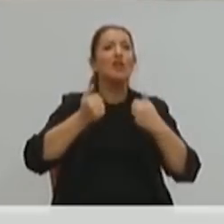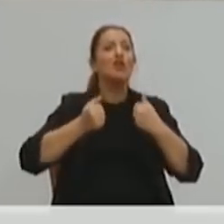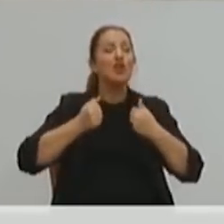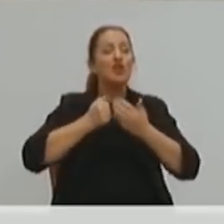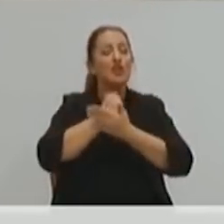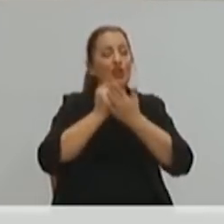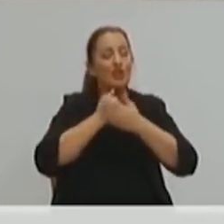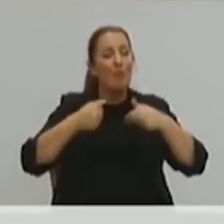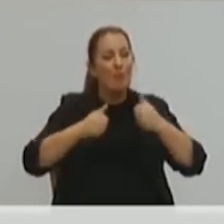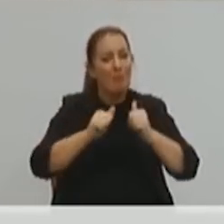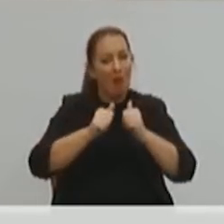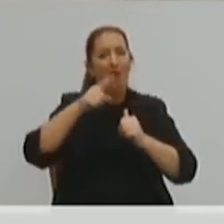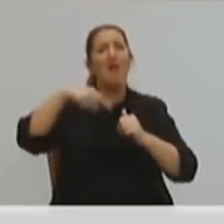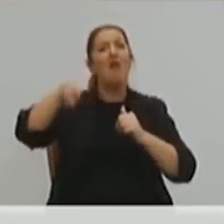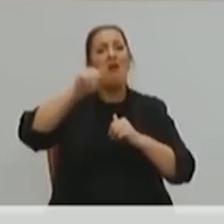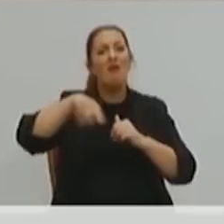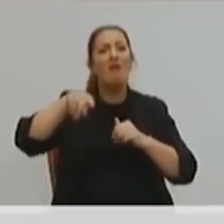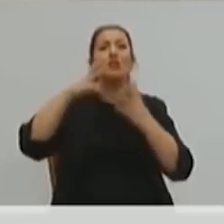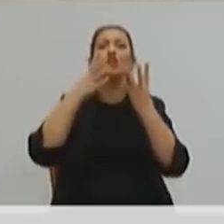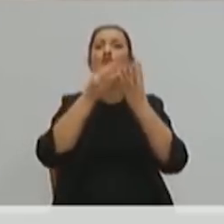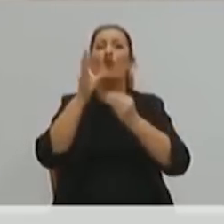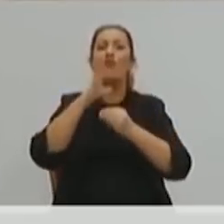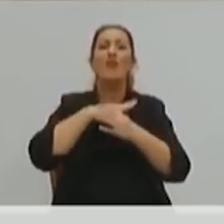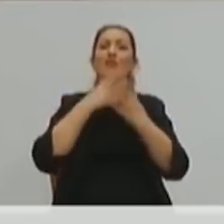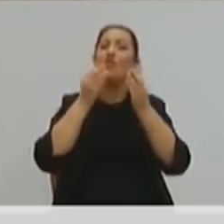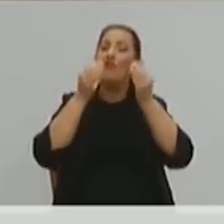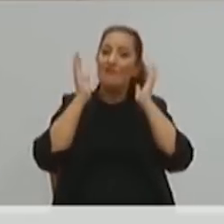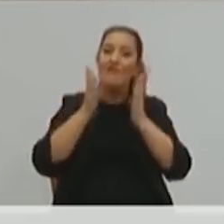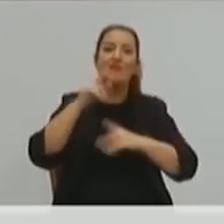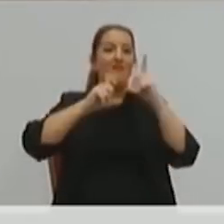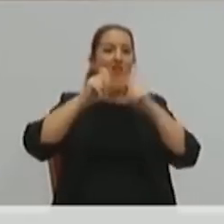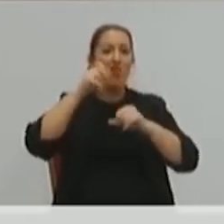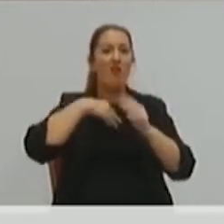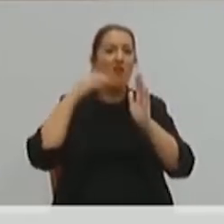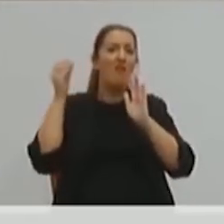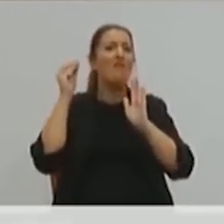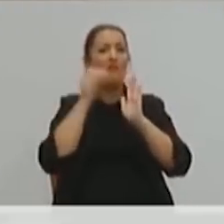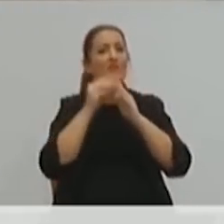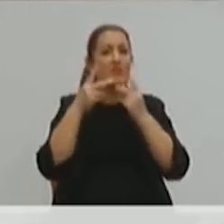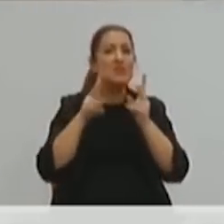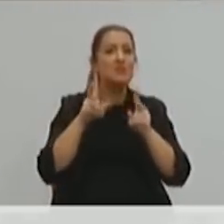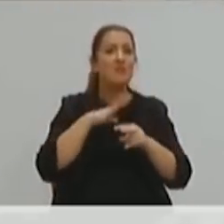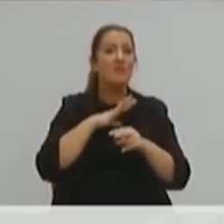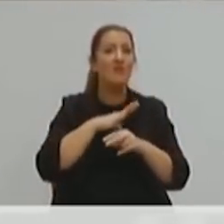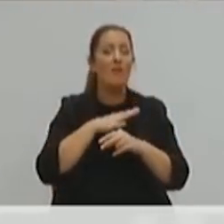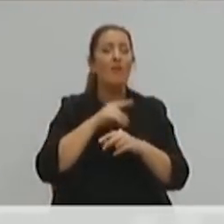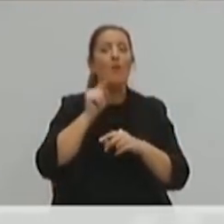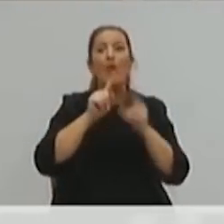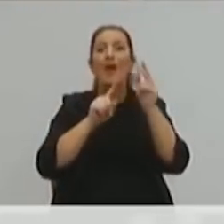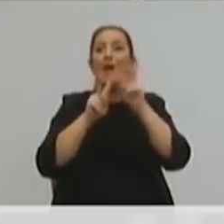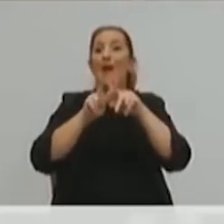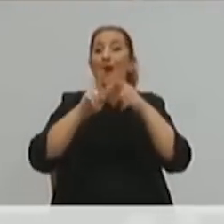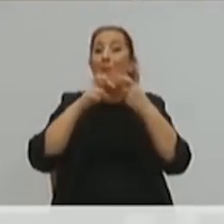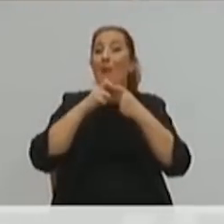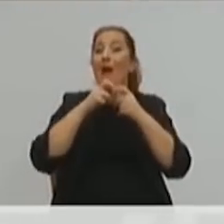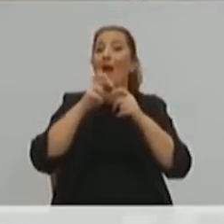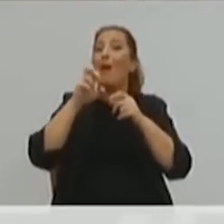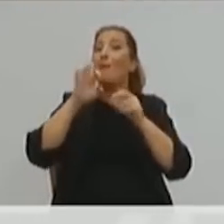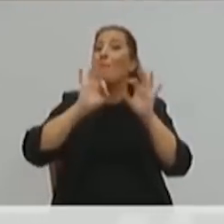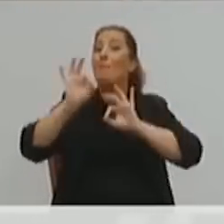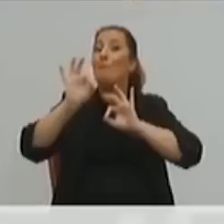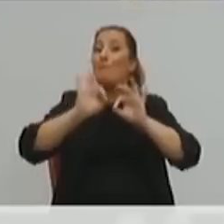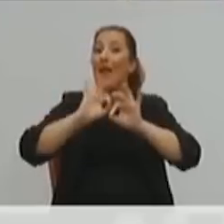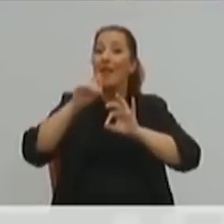donat alanları. Onlarca daha böyle fotoğraf getirebilirim buraya. Bu imar planlarının altında kimin imzası